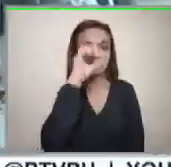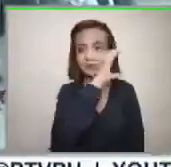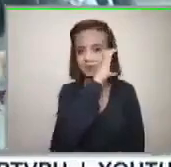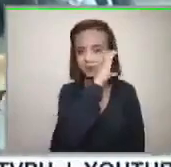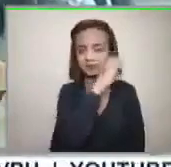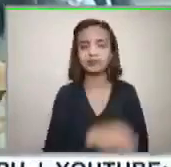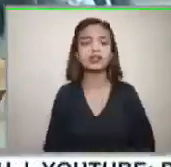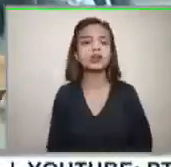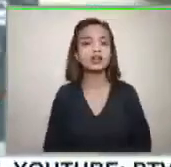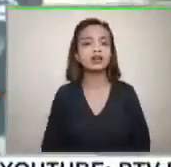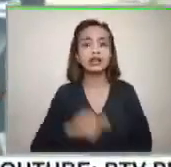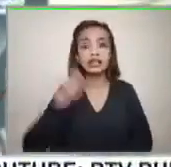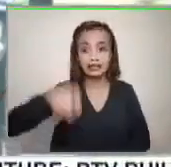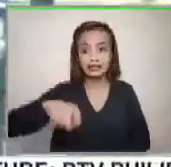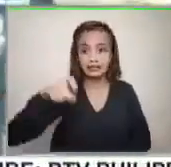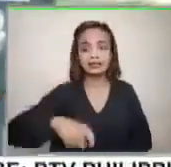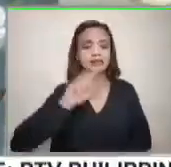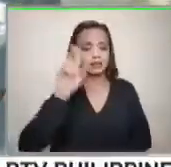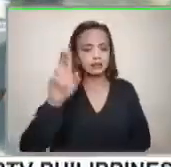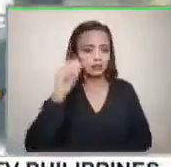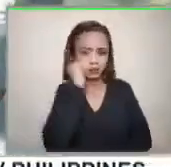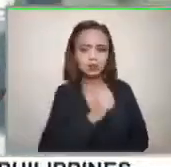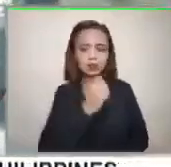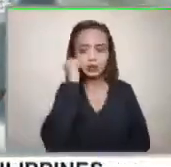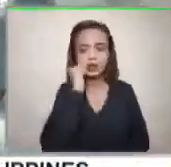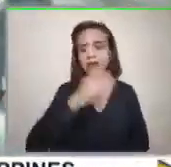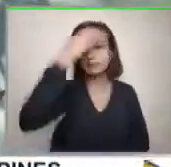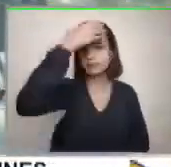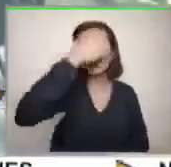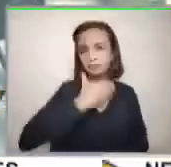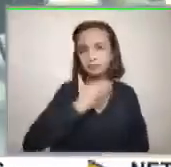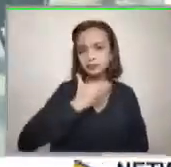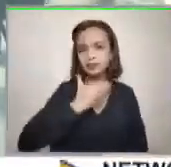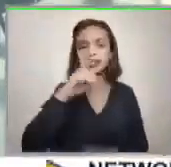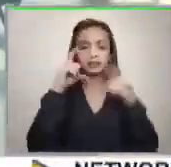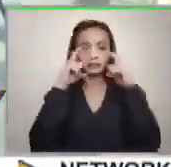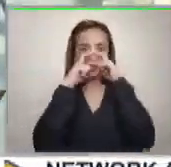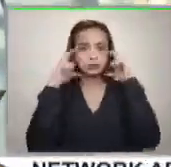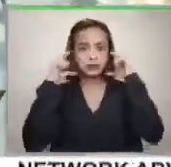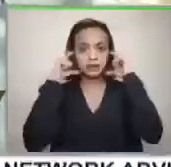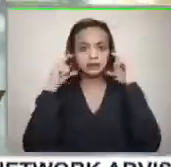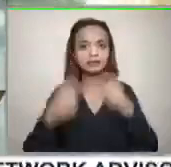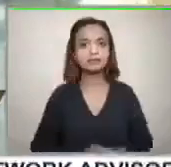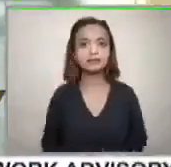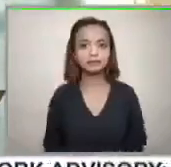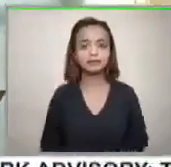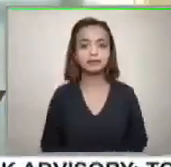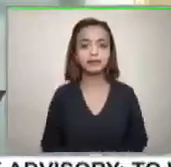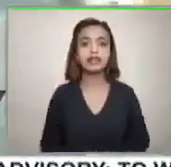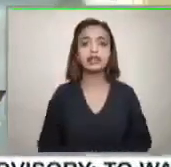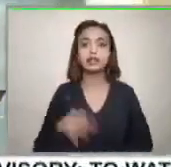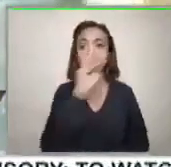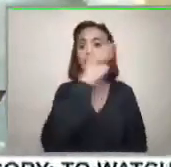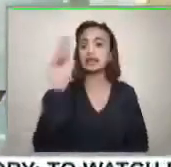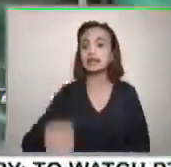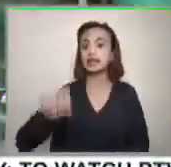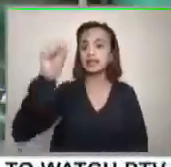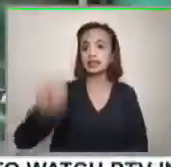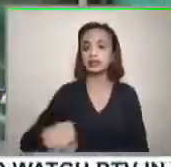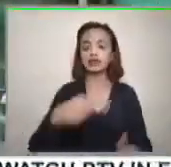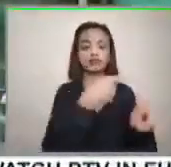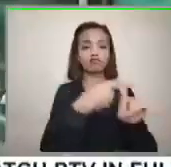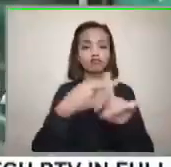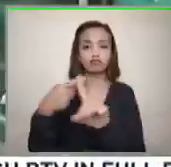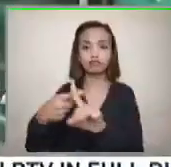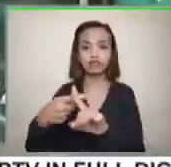ding nakasuot ang face shield sa mga papasok dito at face mask. Paalala naman ng pamunuan ng Manila South Cemetery, iwasan na ang